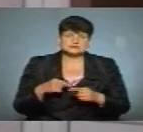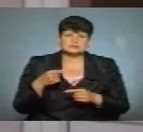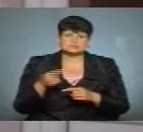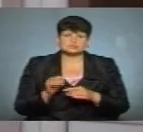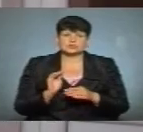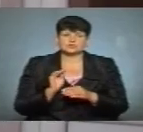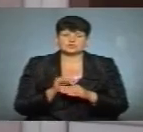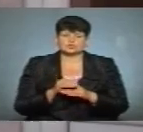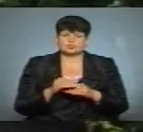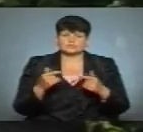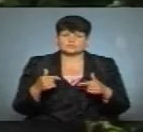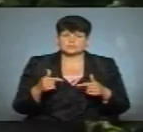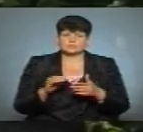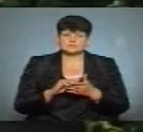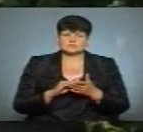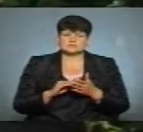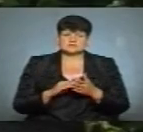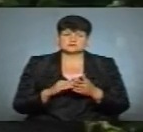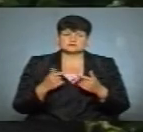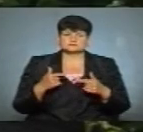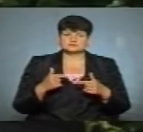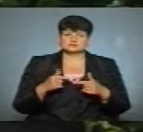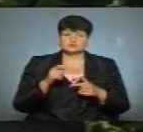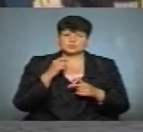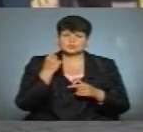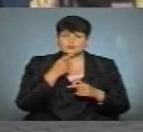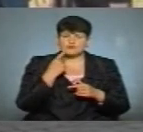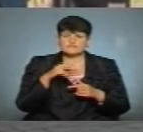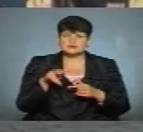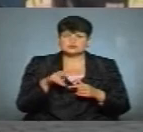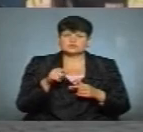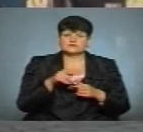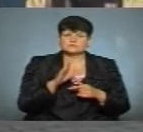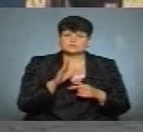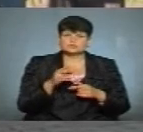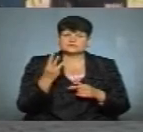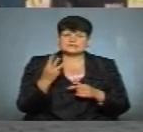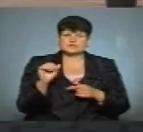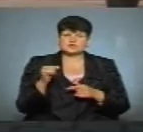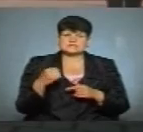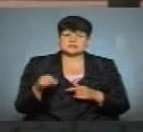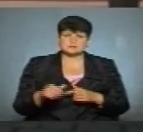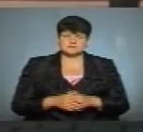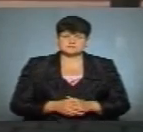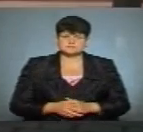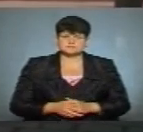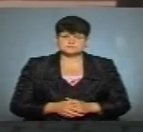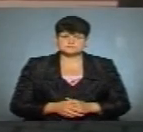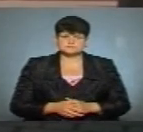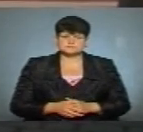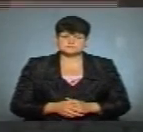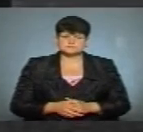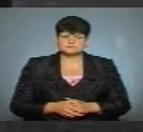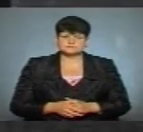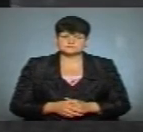додаткової сесії абітурієнти складатимуть іспит з української мови і літератури. Він відбудеться 3 серпня. Марія Котенко,